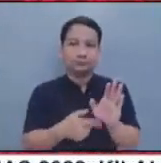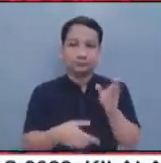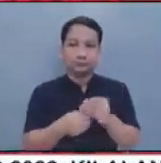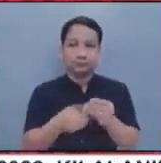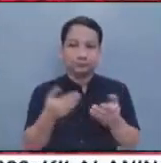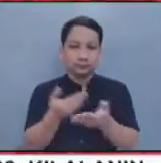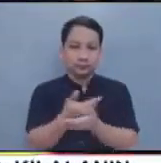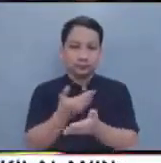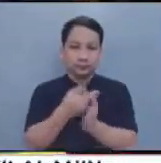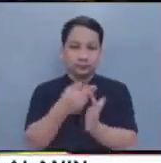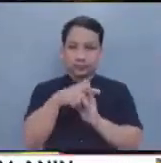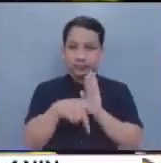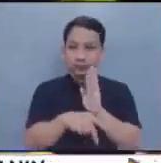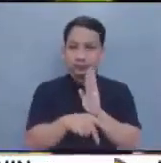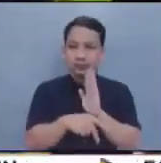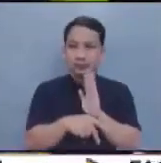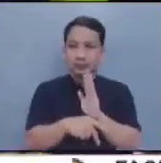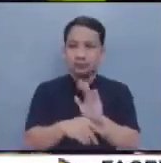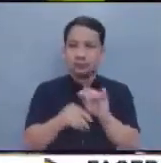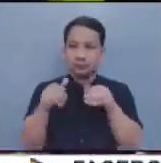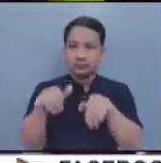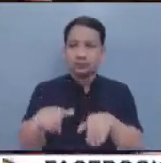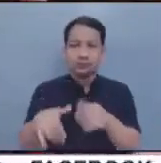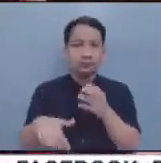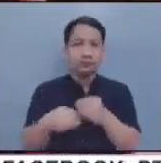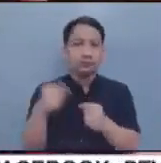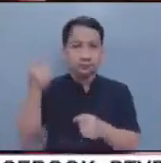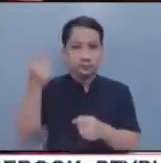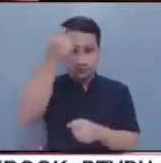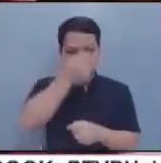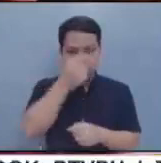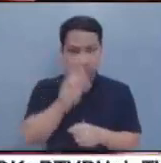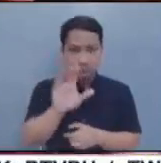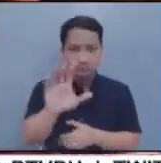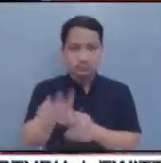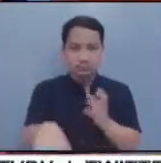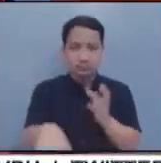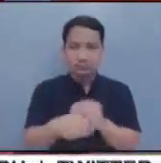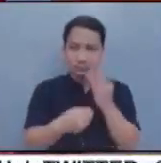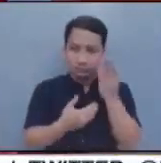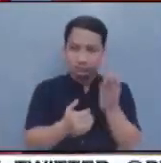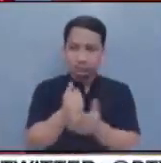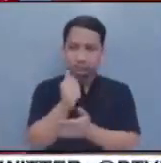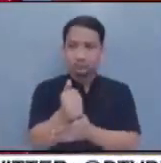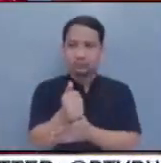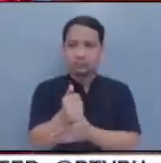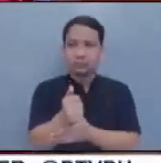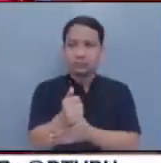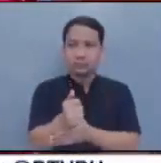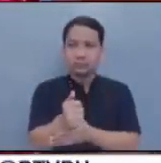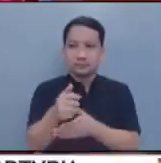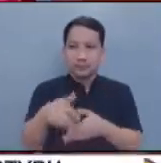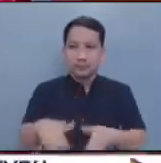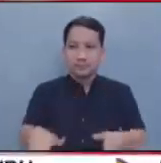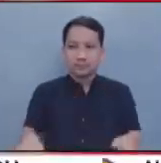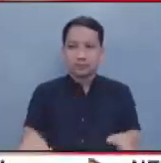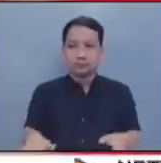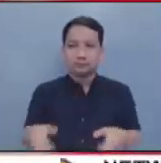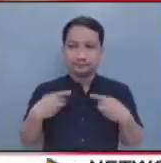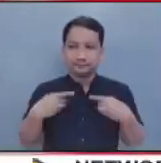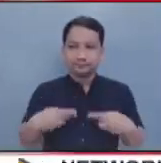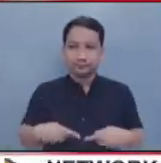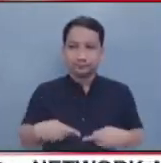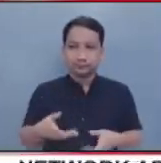na nagpapahintulot sa mga graduating students na masuot sa ilalim ng kanilang toga ang kanilang gustong damit upang isulat tulong